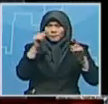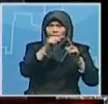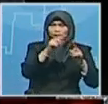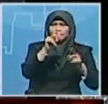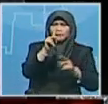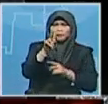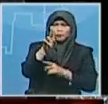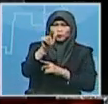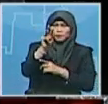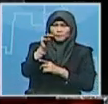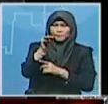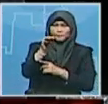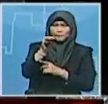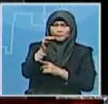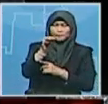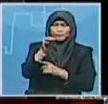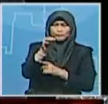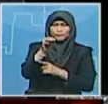lebih kurang dua ada